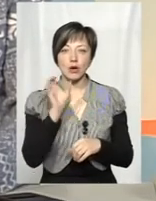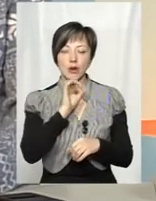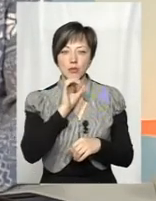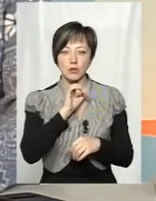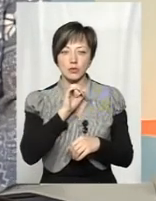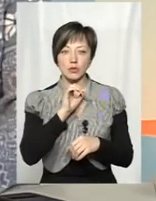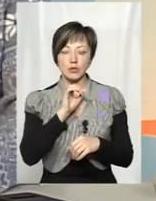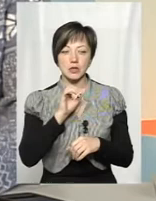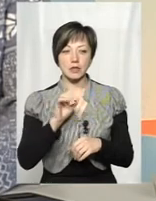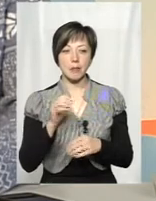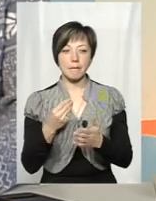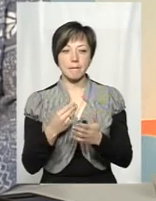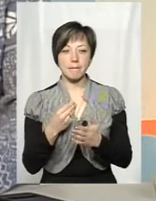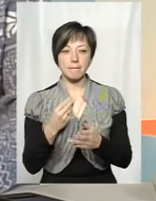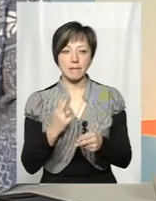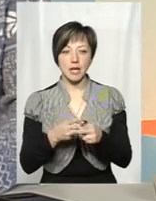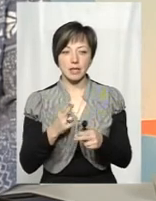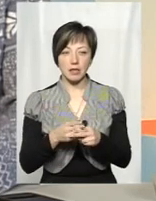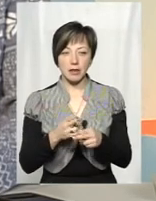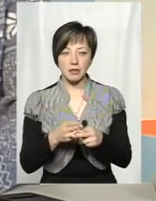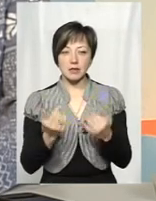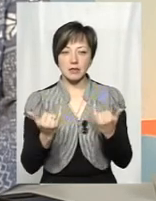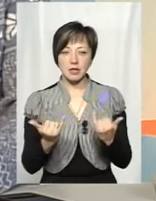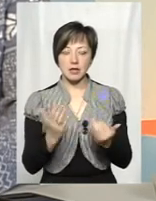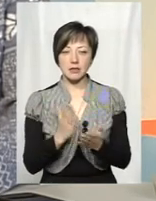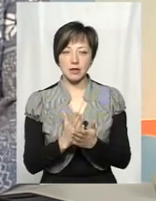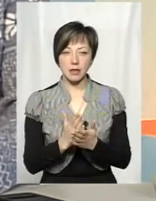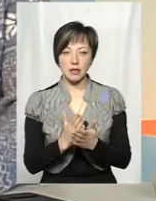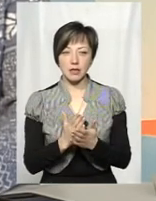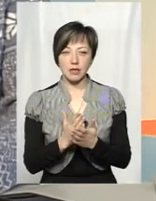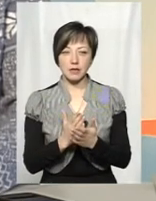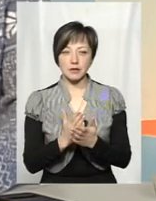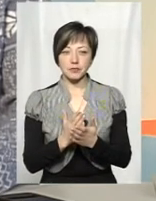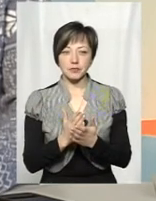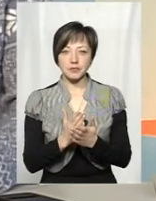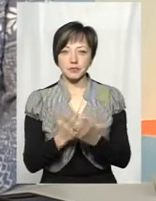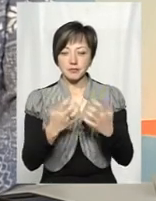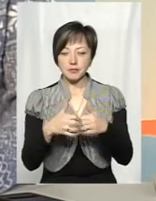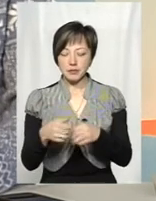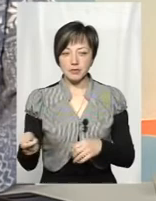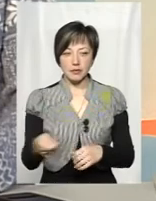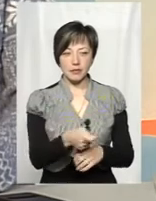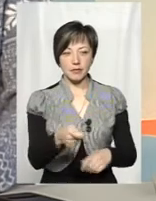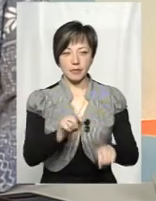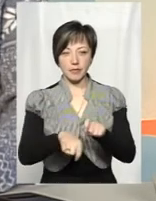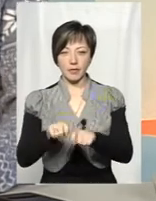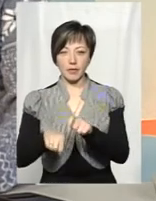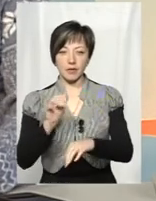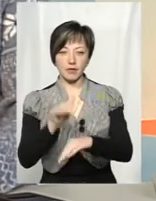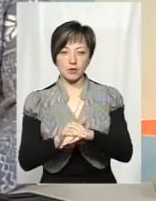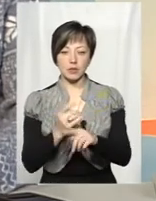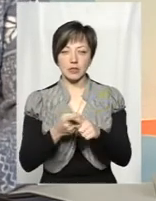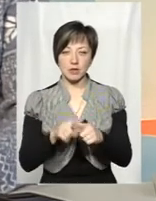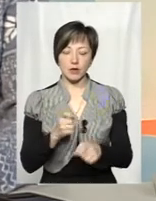грабують металеве, бо зараз є апарати, які те відчувають, і вони